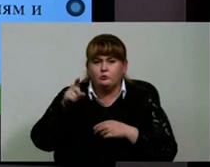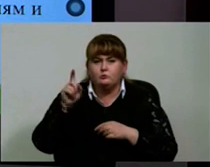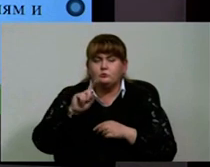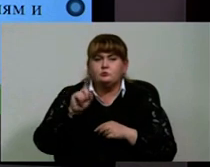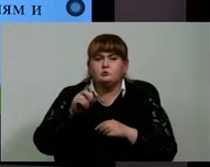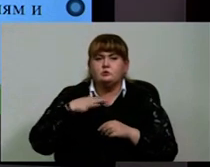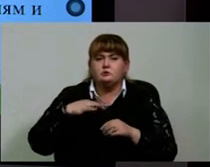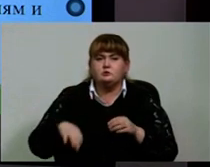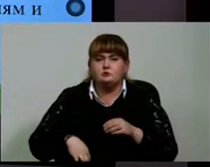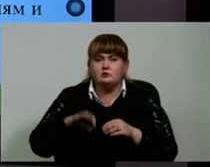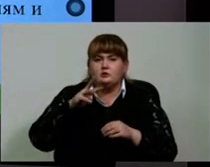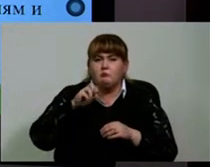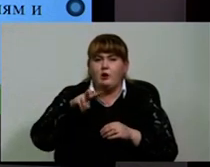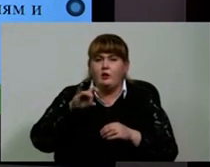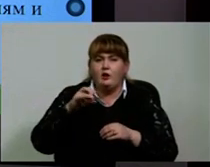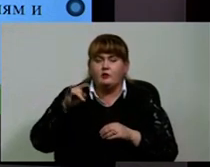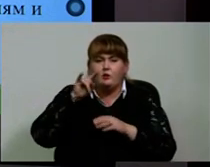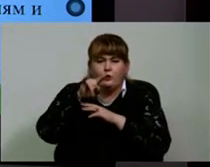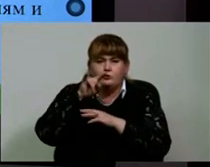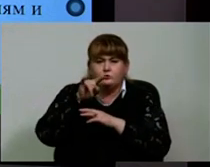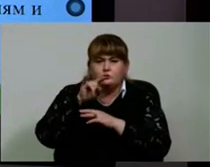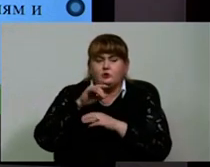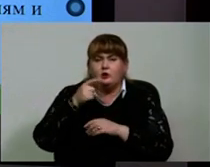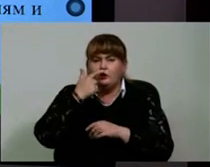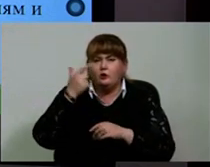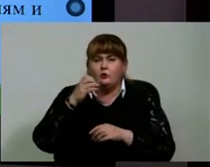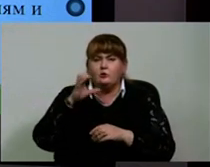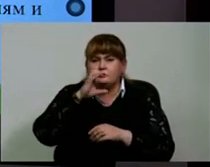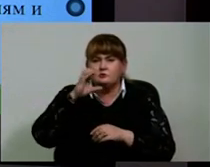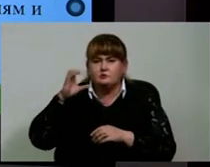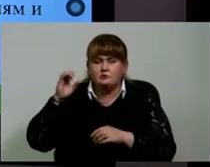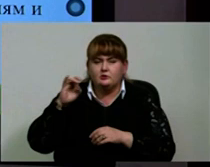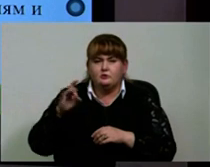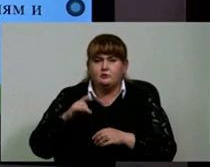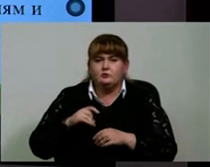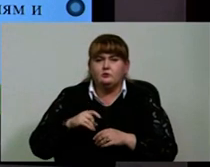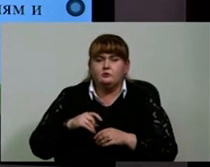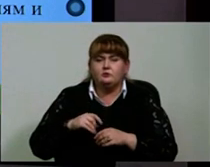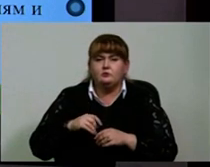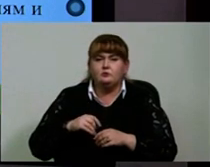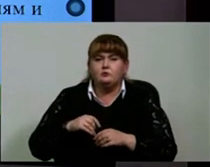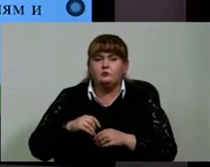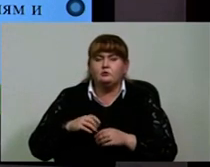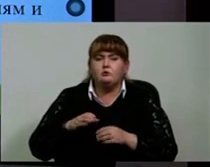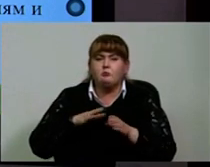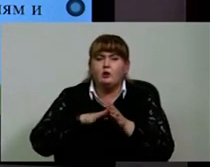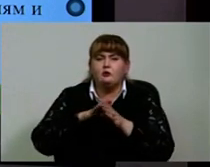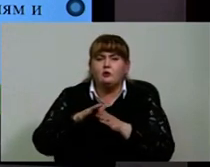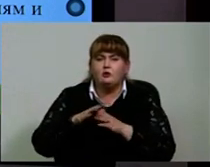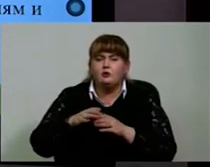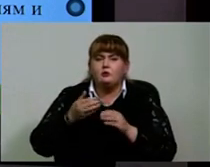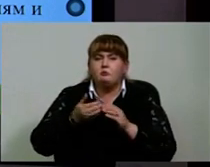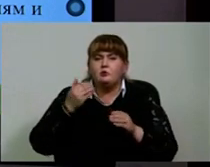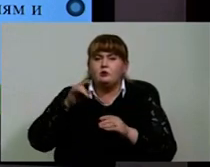что сын Маланьи, летчик, герой Советского Союза, наполняет все ее страхи перед